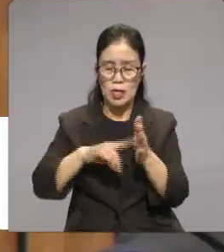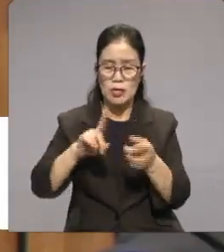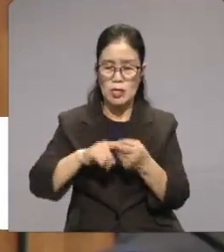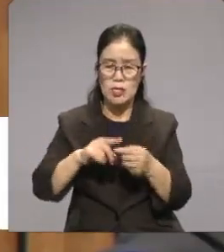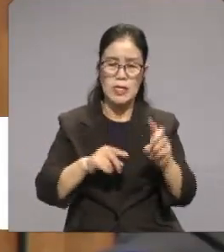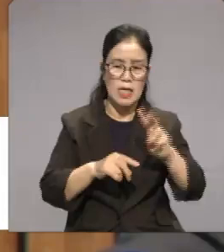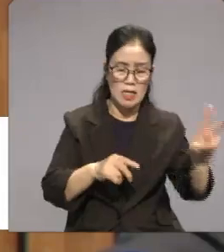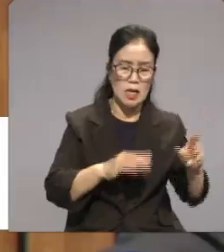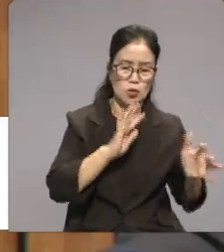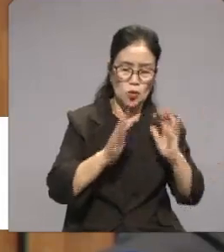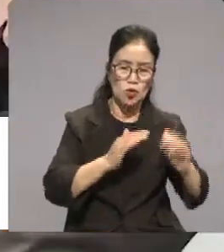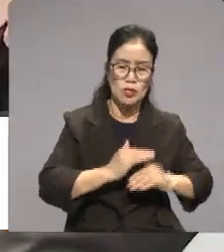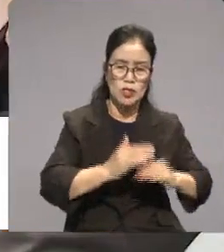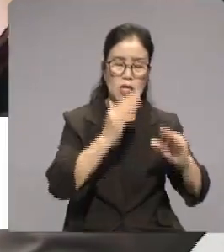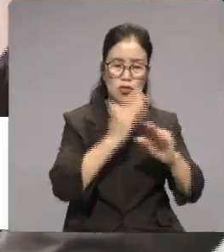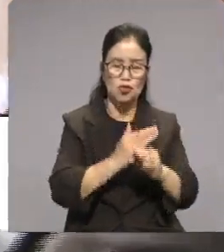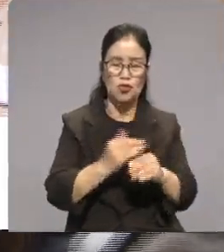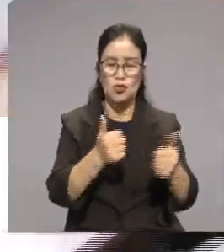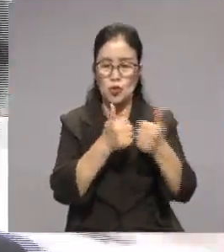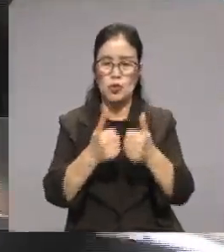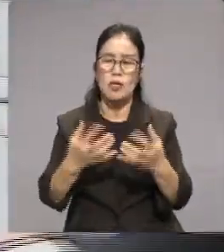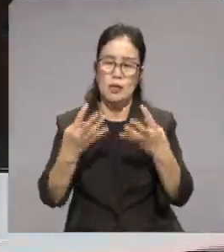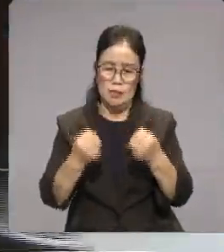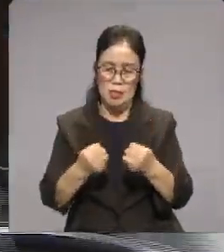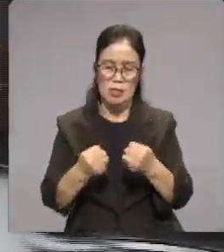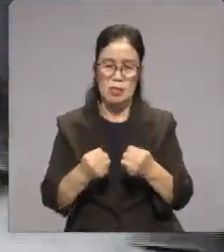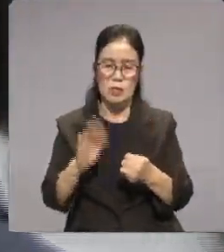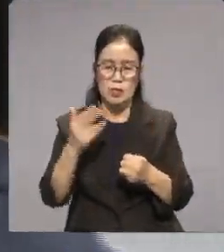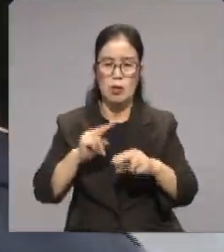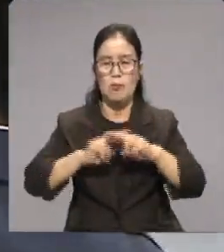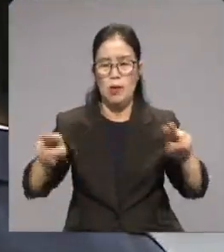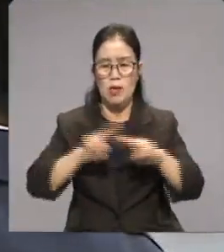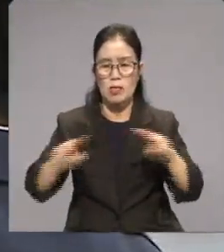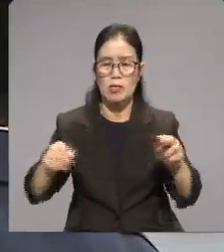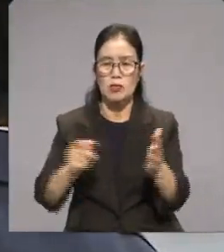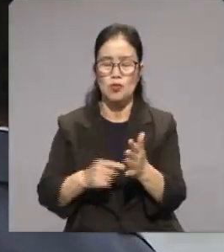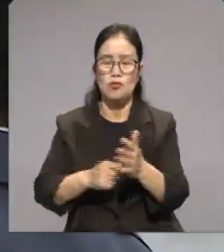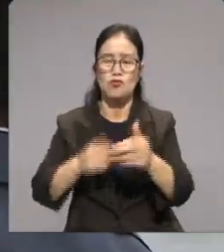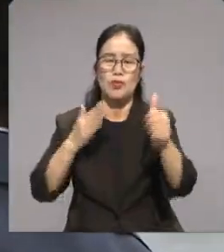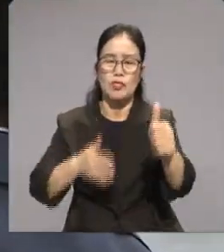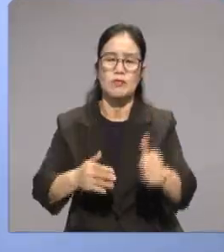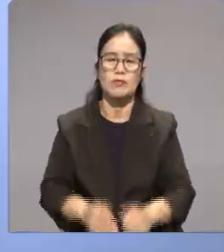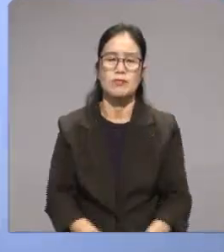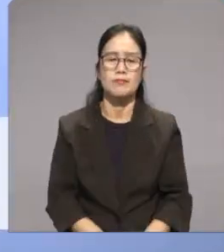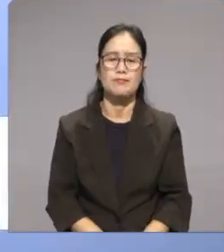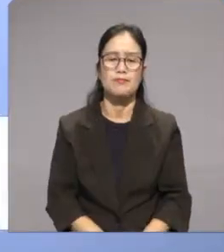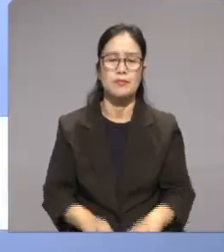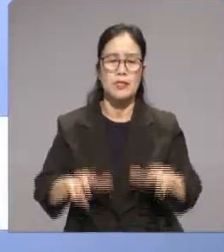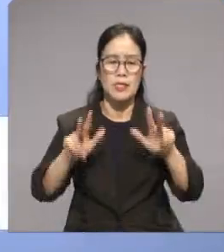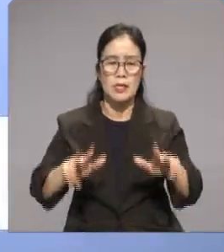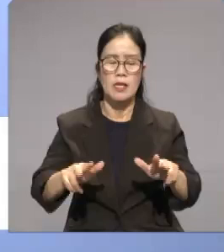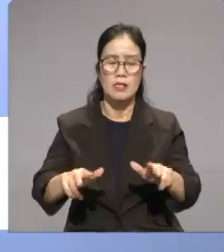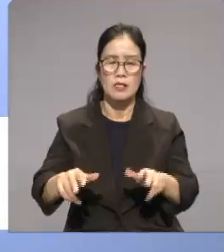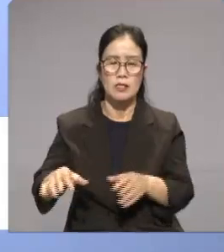토론을 진행하는 등 상당한 논의가 이루어졌다며 폐지를 촉구했습니다. 이제는